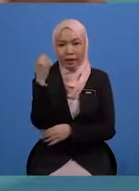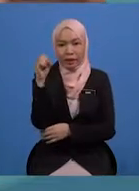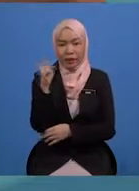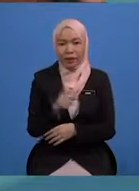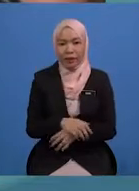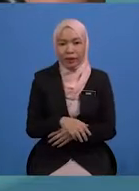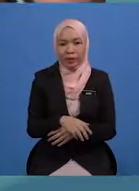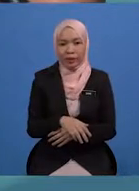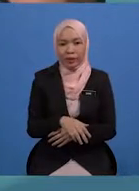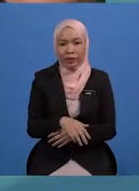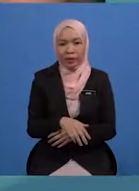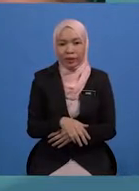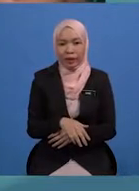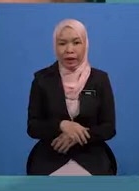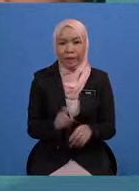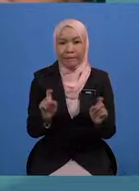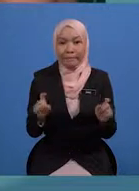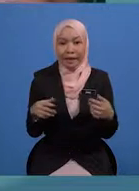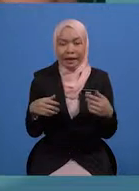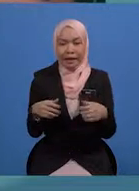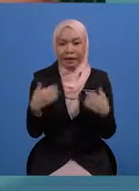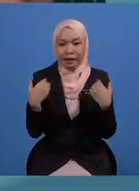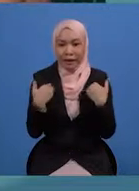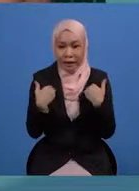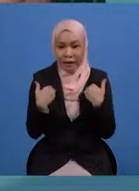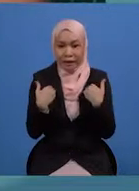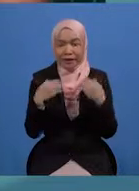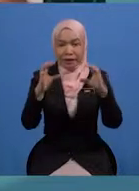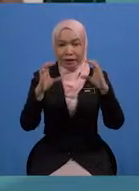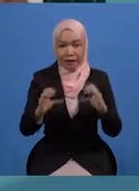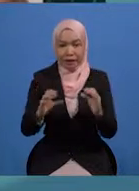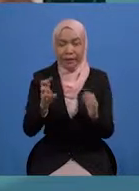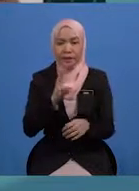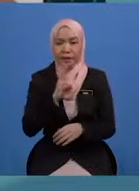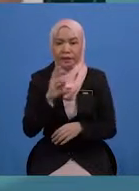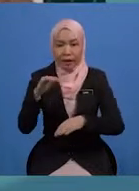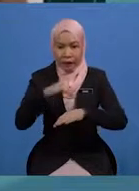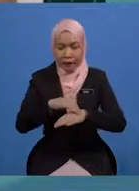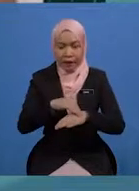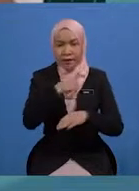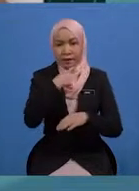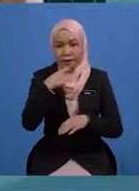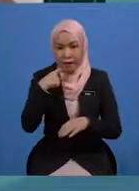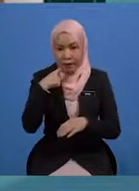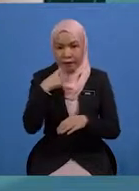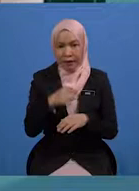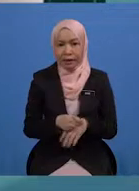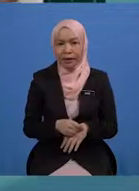akan aplikasikan teknik basah atas kering pula. Di mana kertas